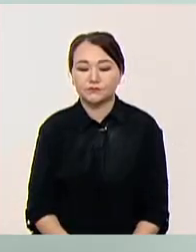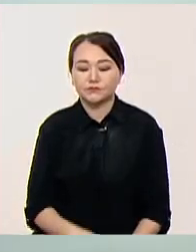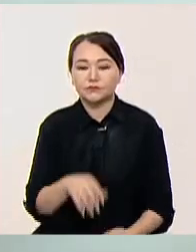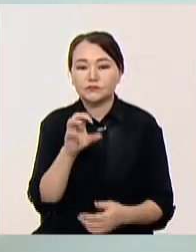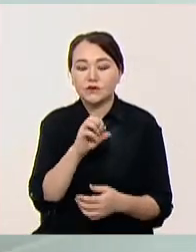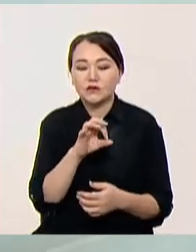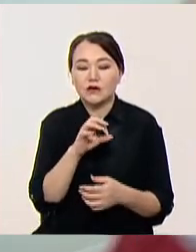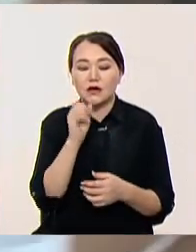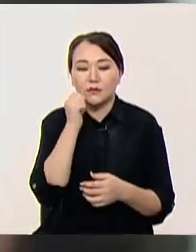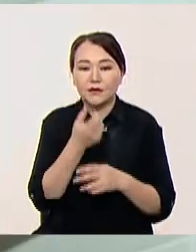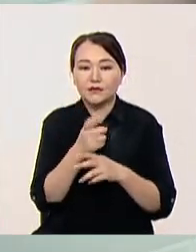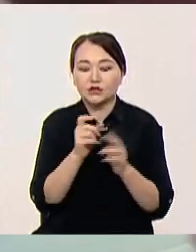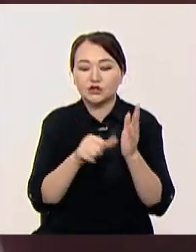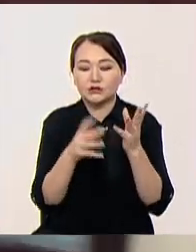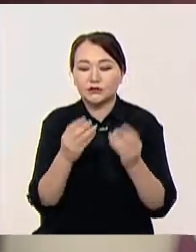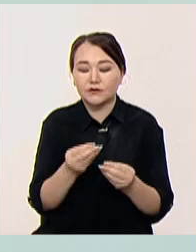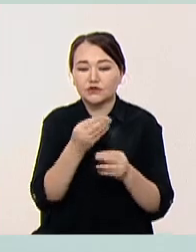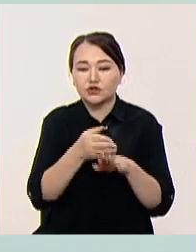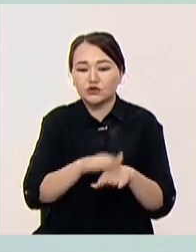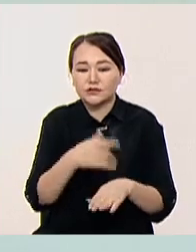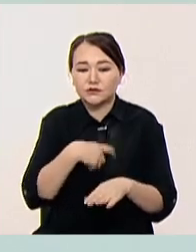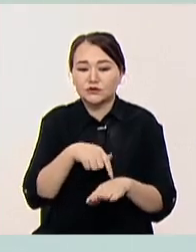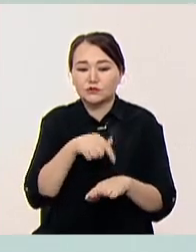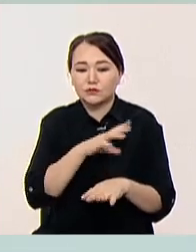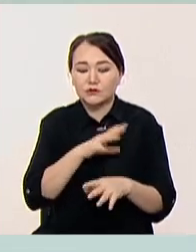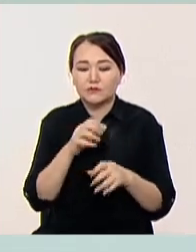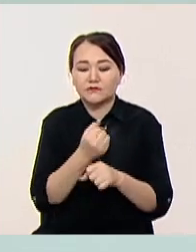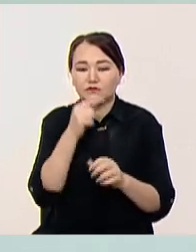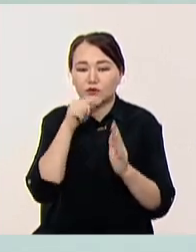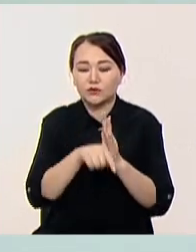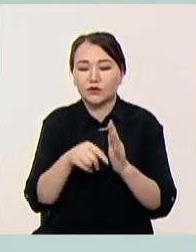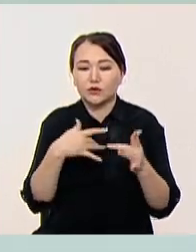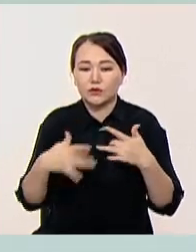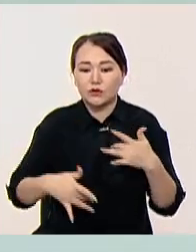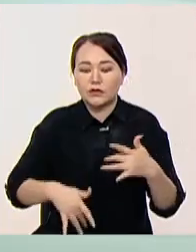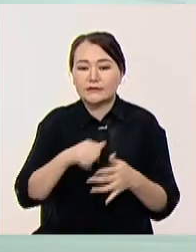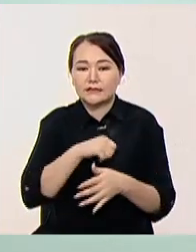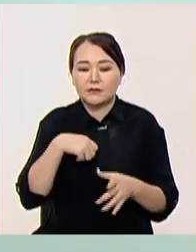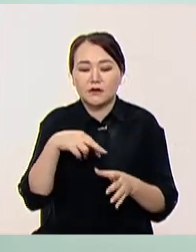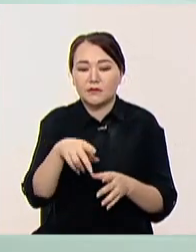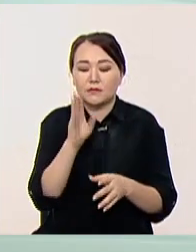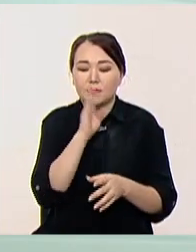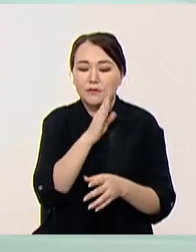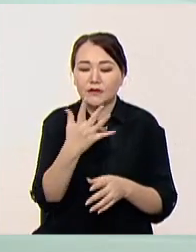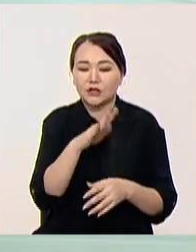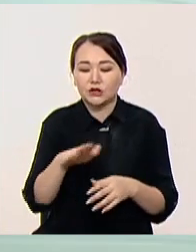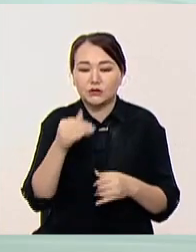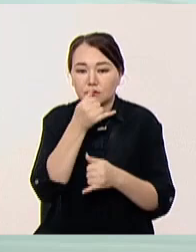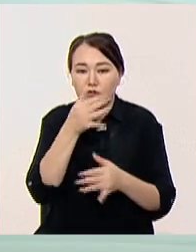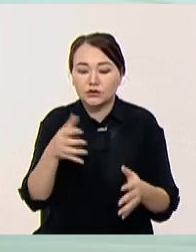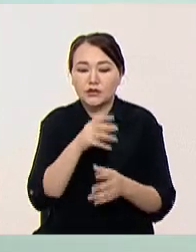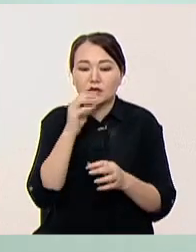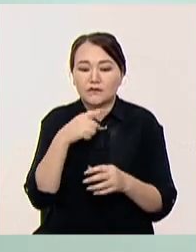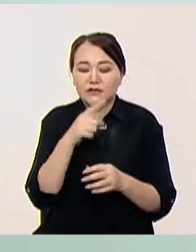Айего Санакпай 6 дней пробыла в реанимации. Врачи подозревали повреждения внутренних органов. Ходить самостоятельно мать 5 детей не может.